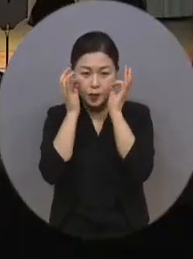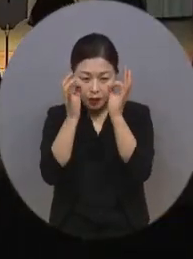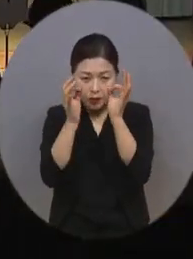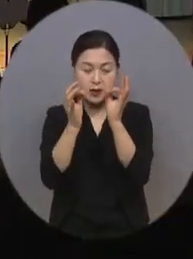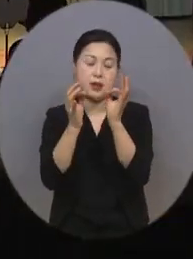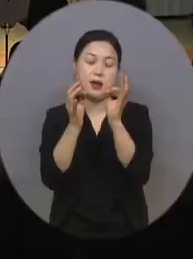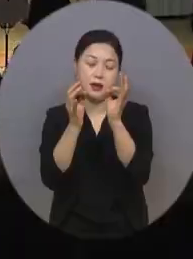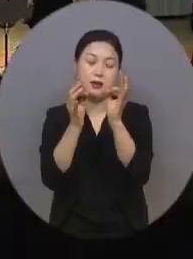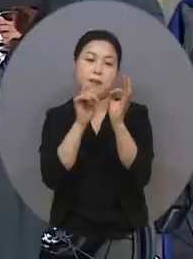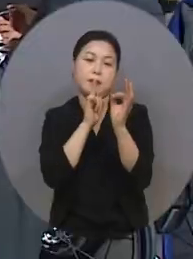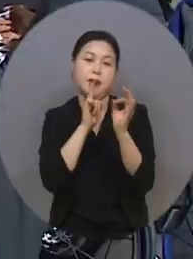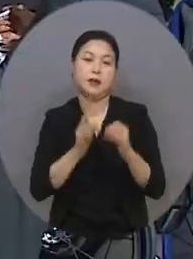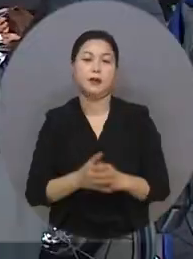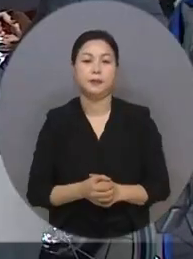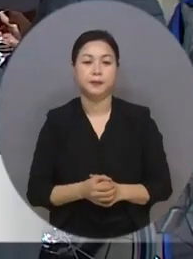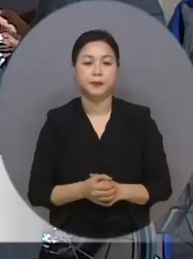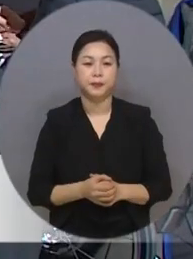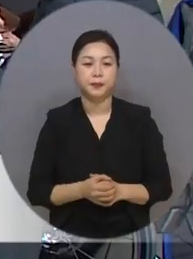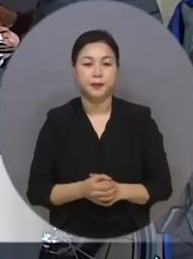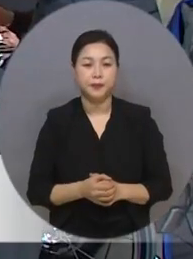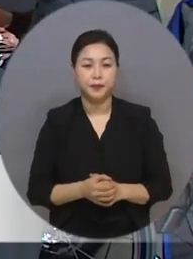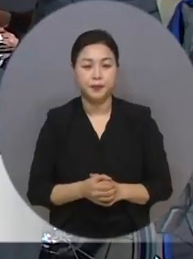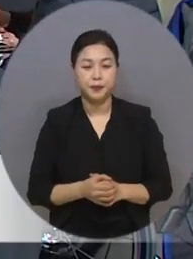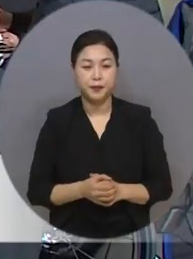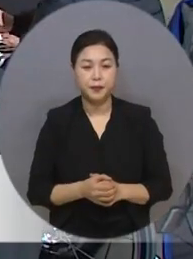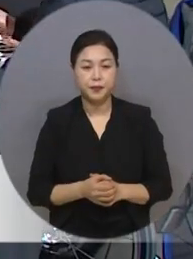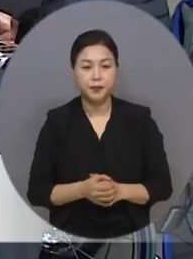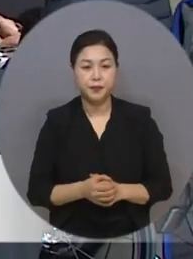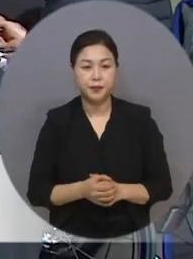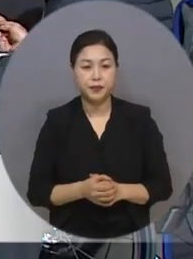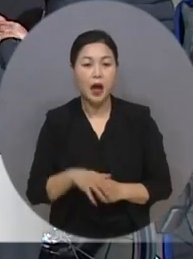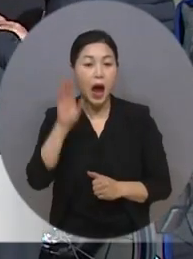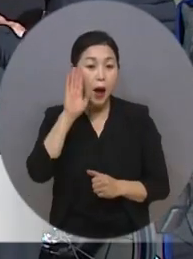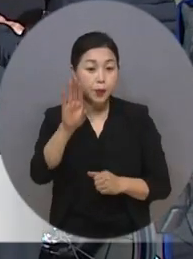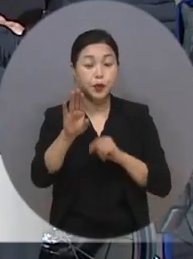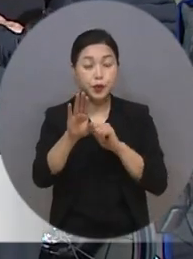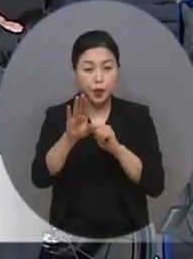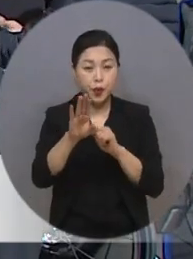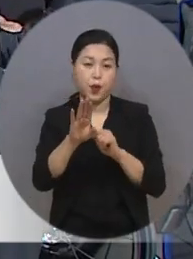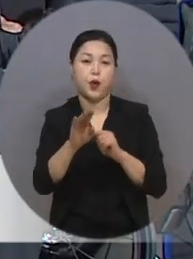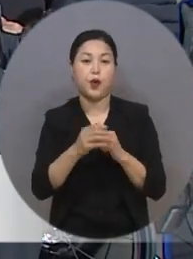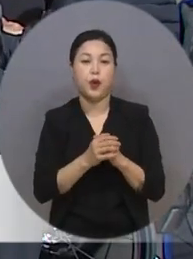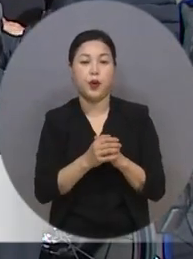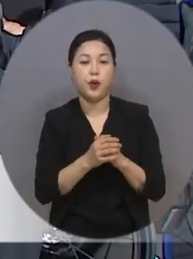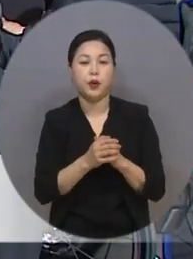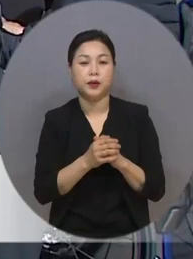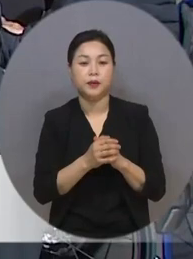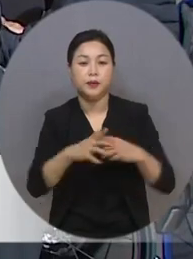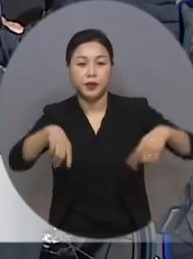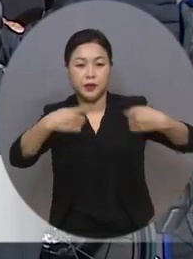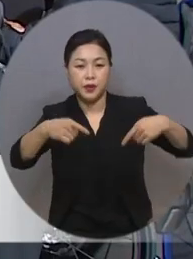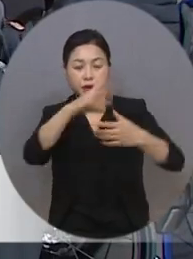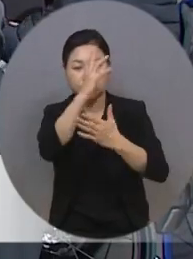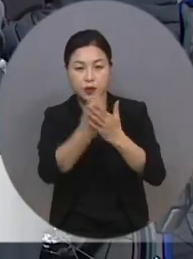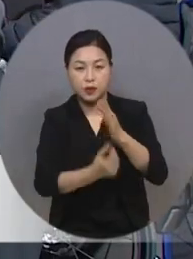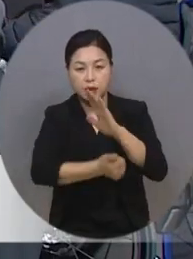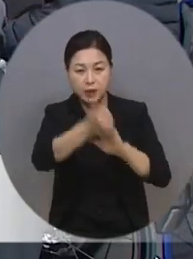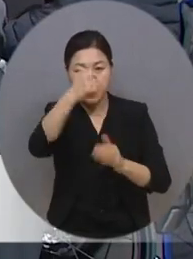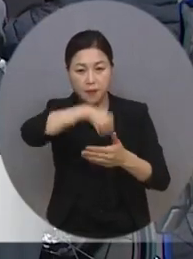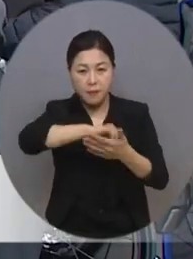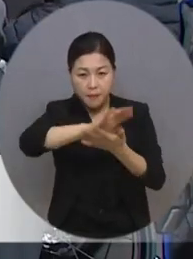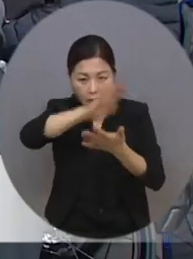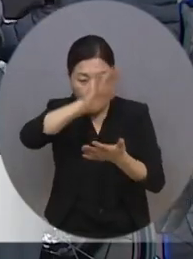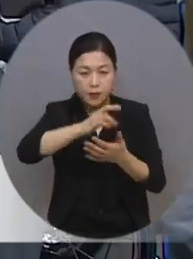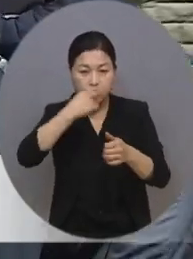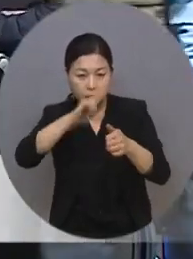의지를 밝혔습니다. 우리는 앞으로도 우리 휠체어 농구는 희망, 열정, 도전의 정신으로 어떤